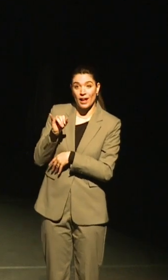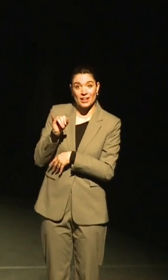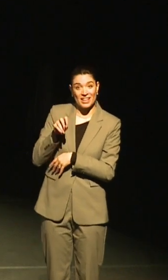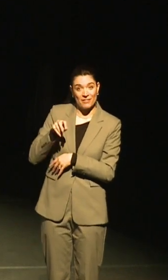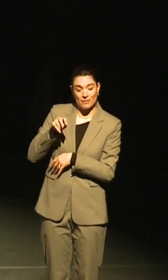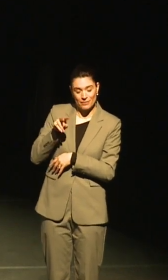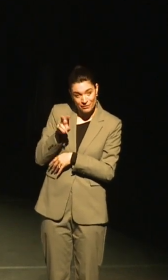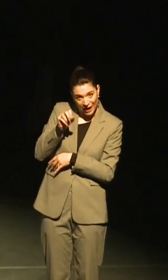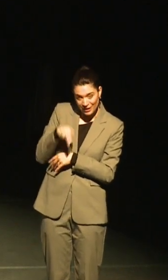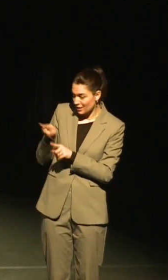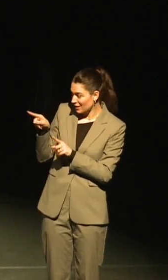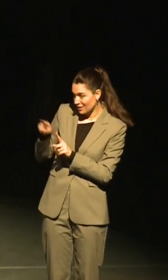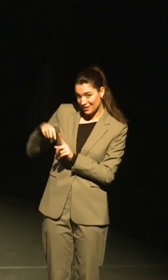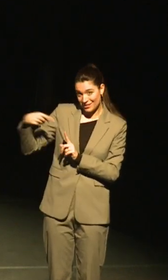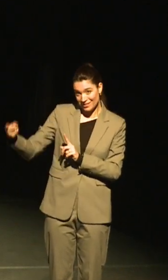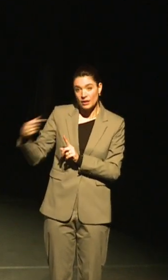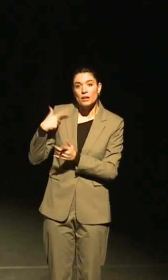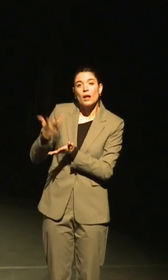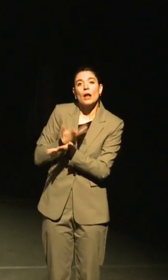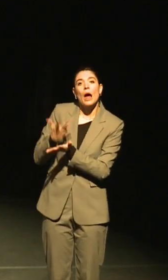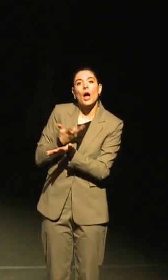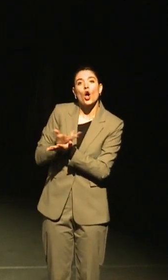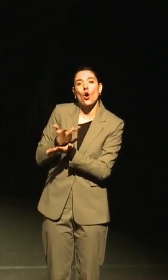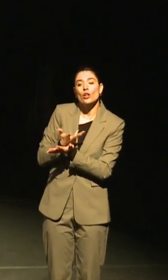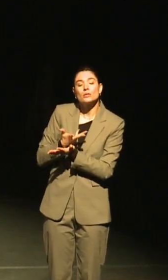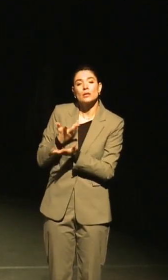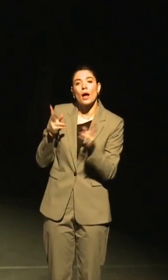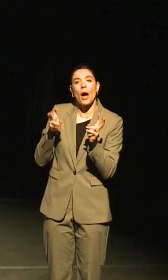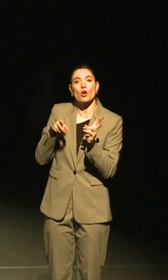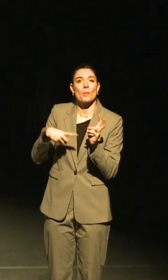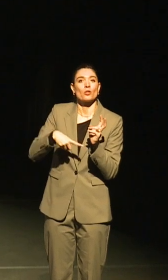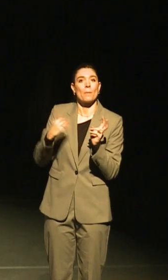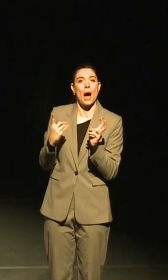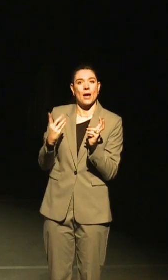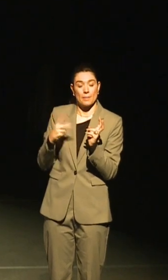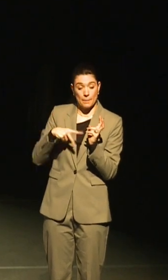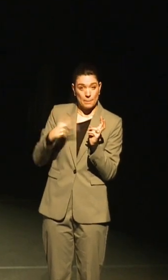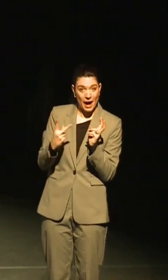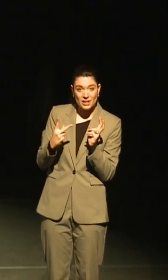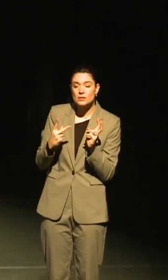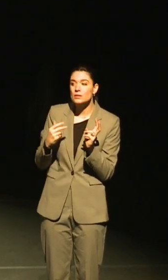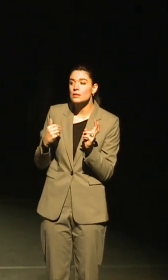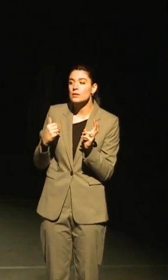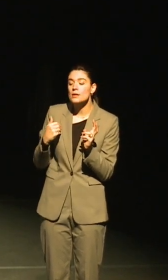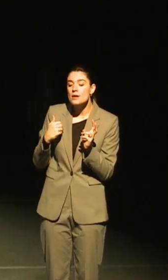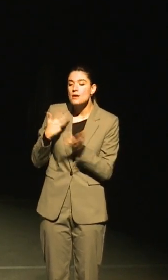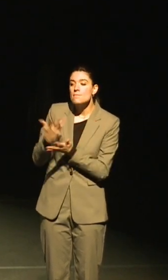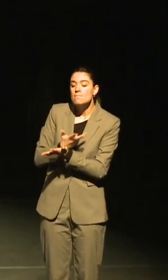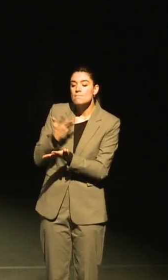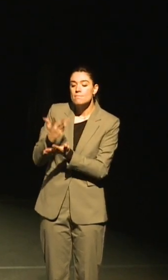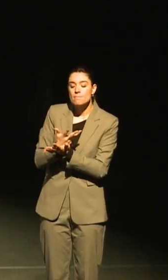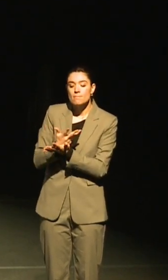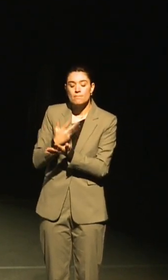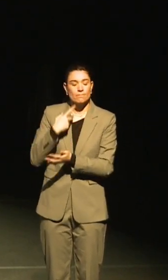e lì e ogni volta ci penso Allora quando io inizio il corso di gestione delle risorse